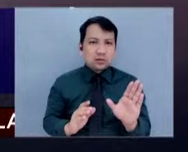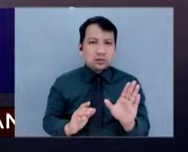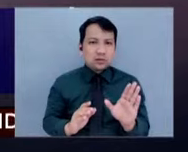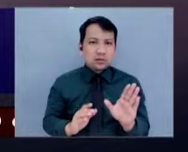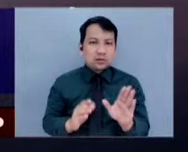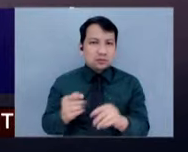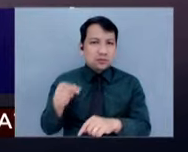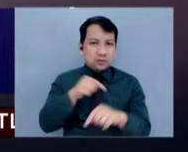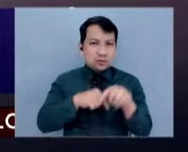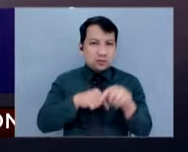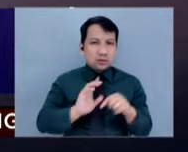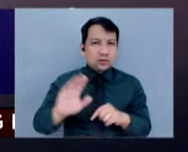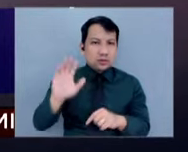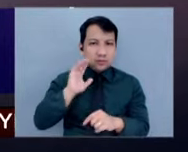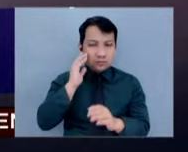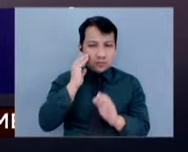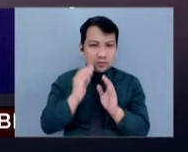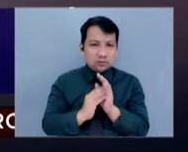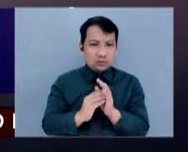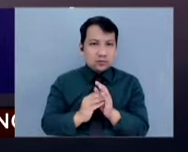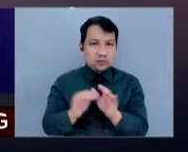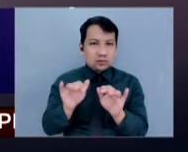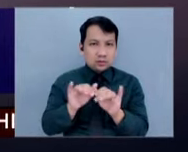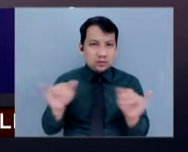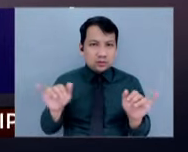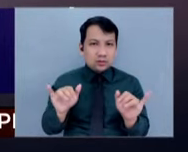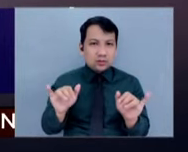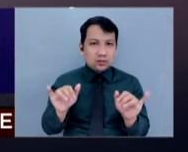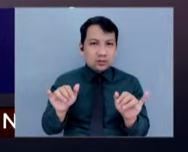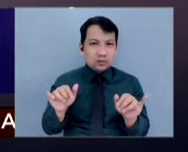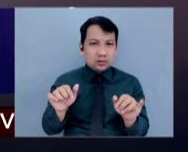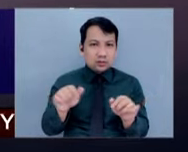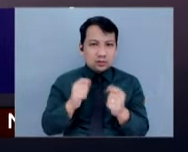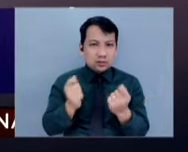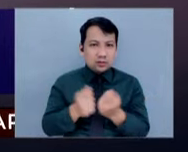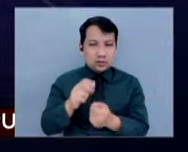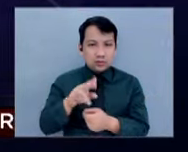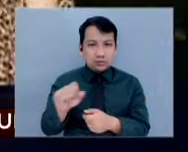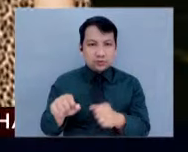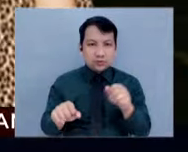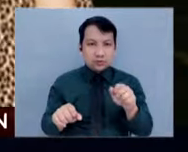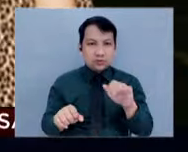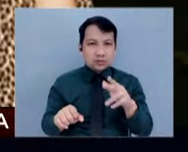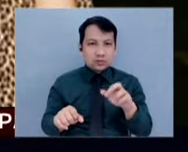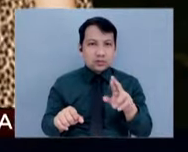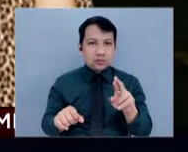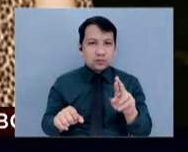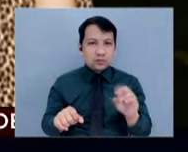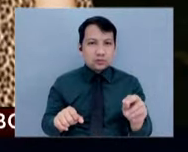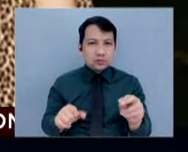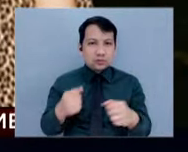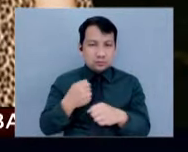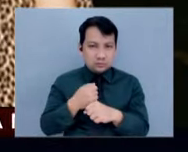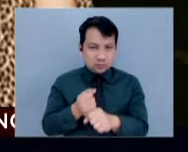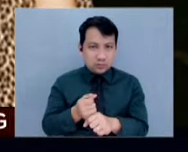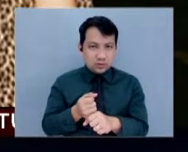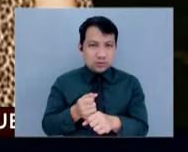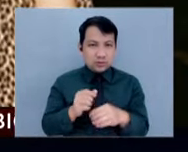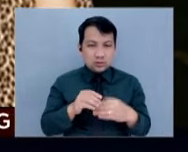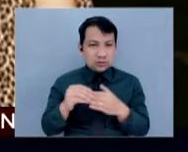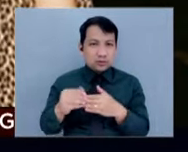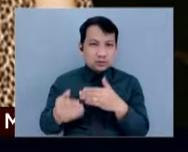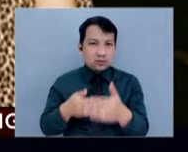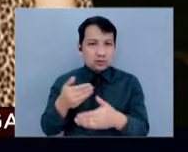ang litrato noong pareho pa ng talent agency si Soo-yoon at Se-ron. Gagawa raw sila ng legal na hakbang sa